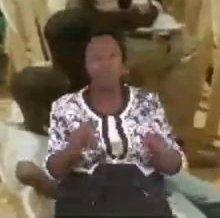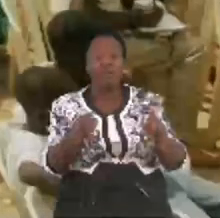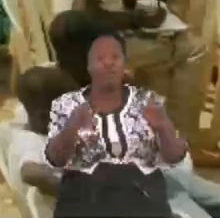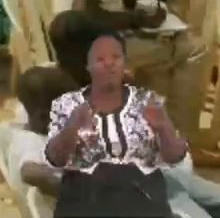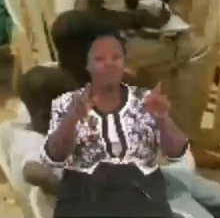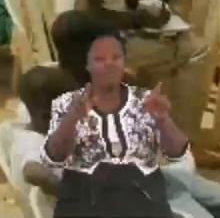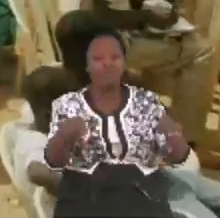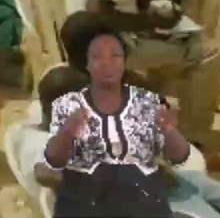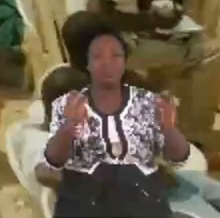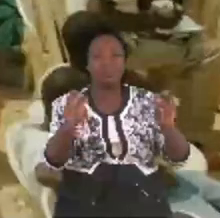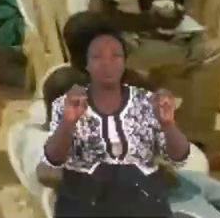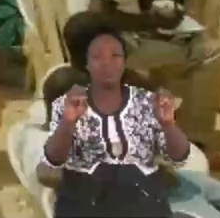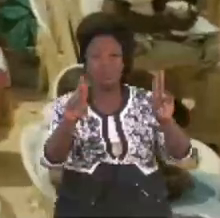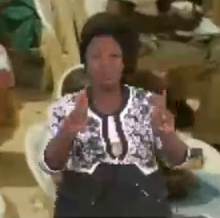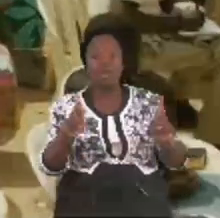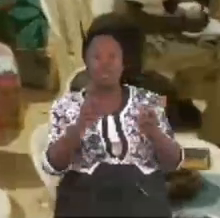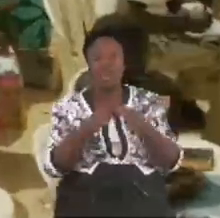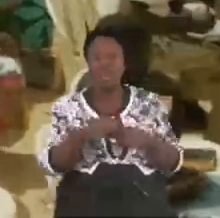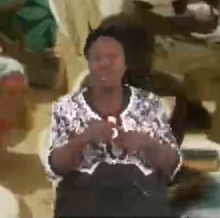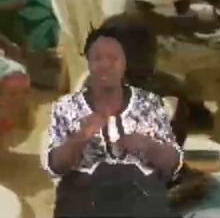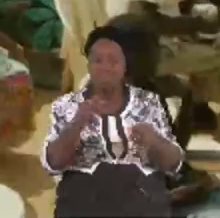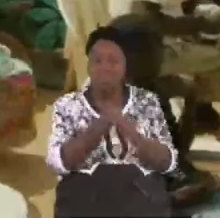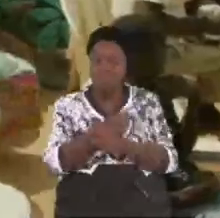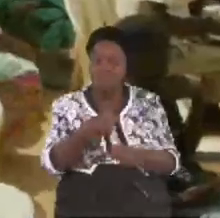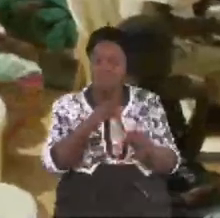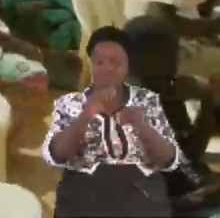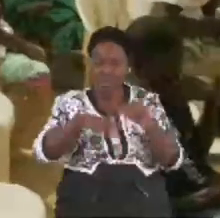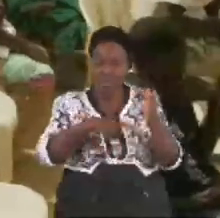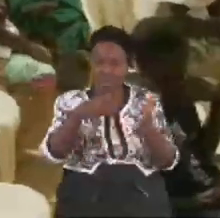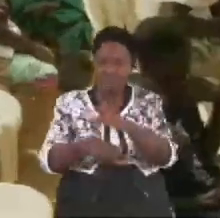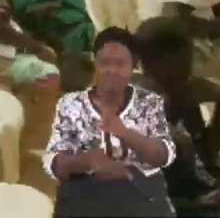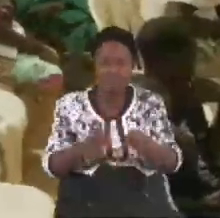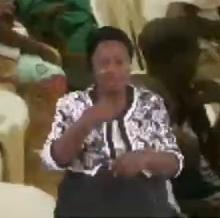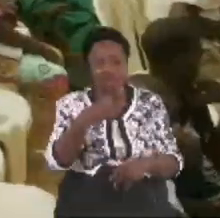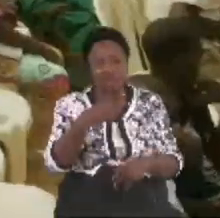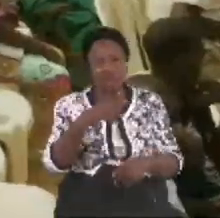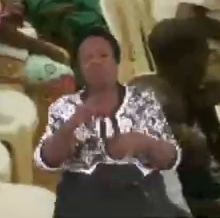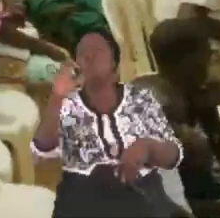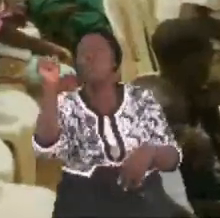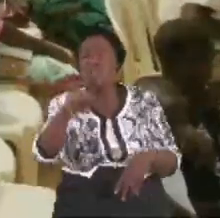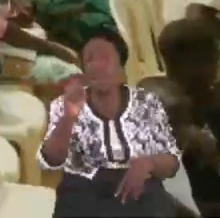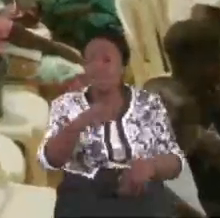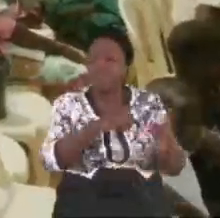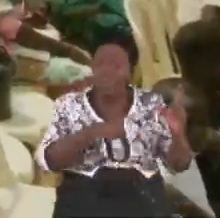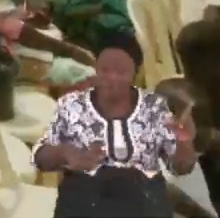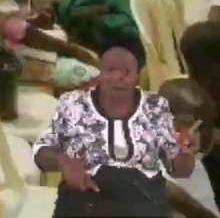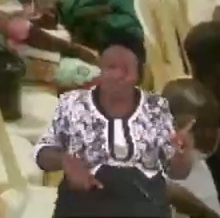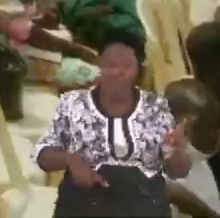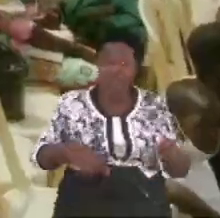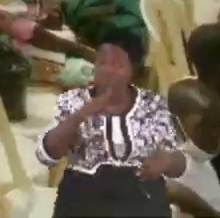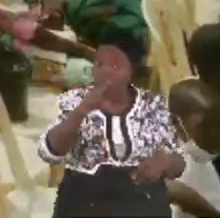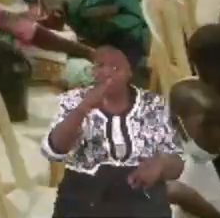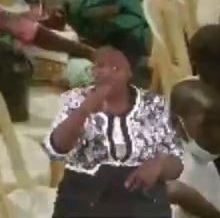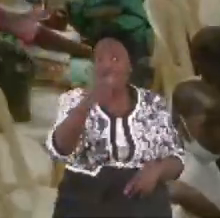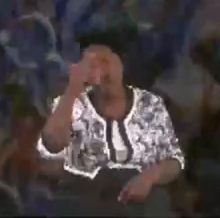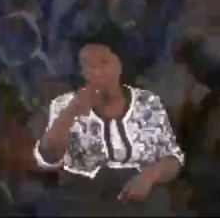Jonas, m'aimes-tu? Puisque ne m'aime ceci. Il lui dit, oui Seigneur, tu sais